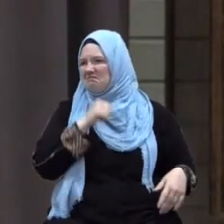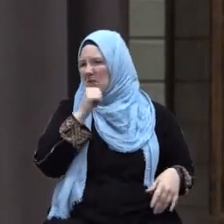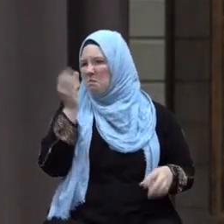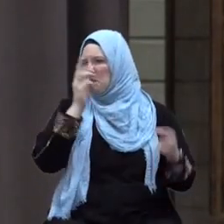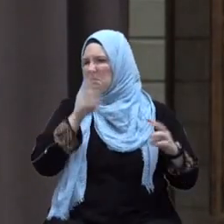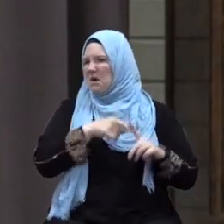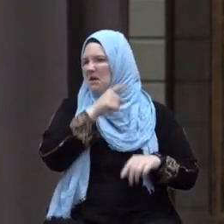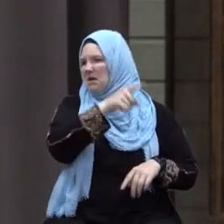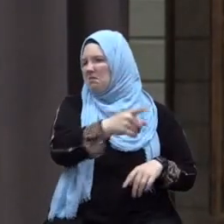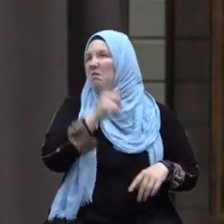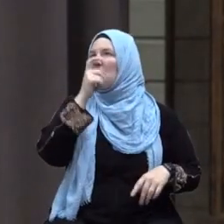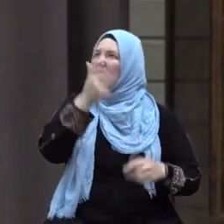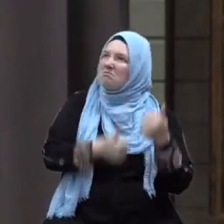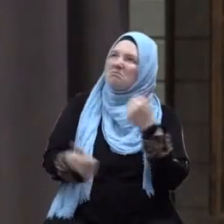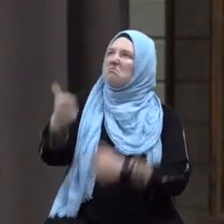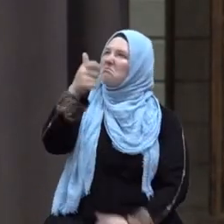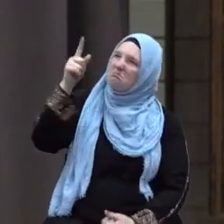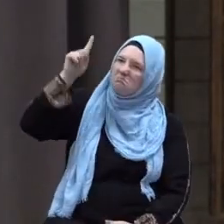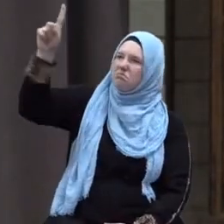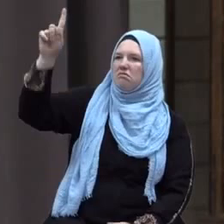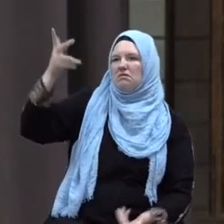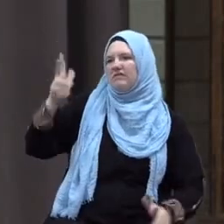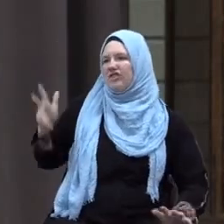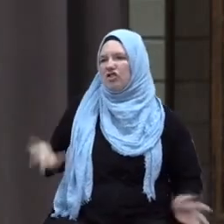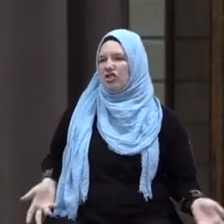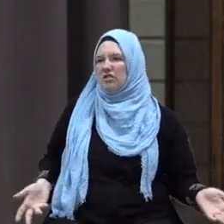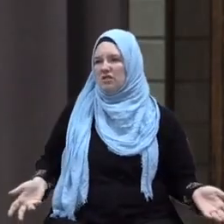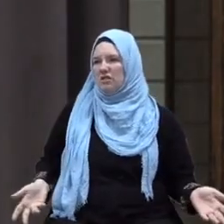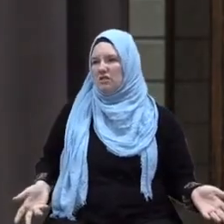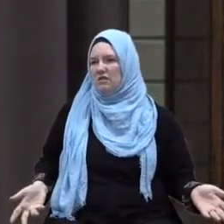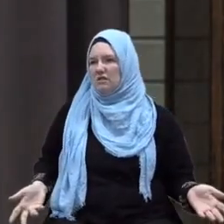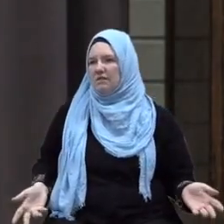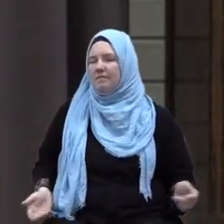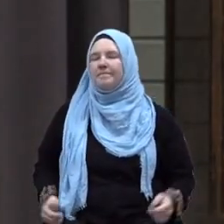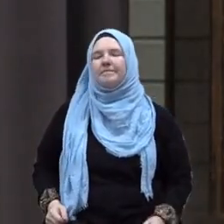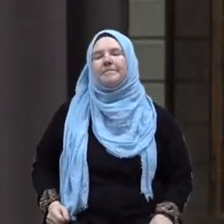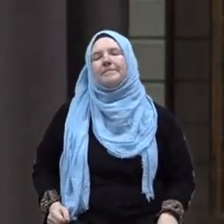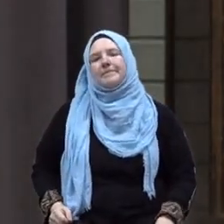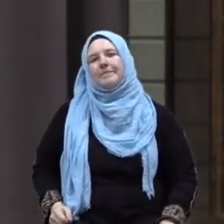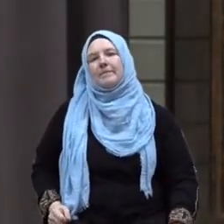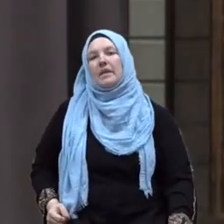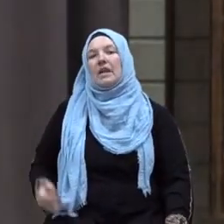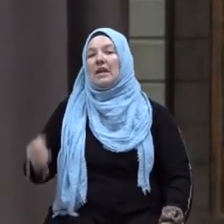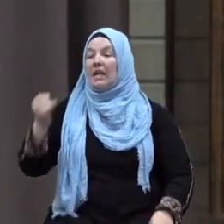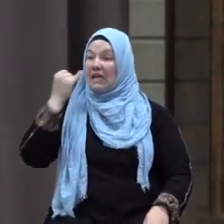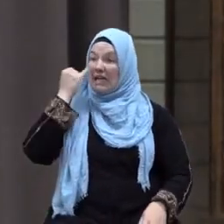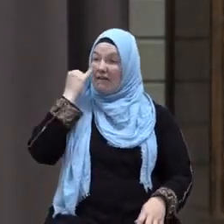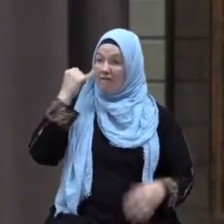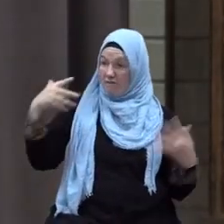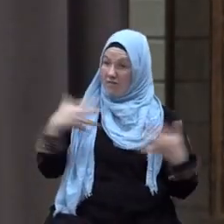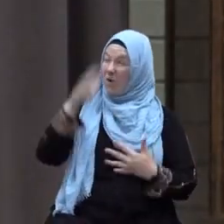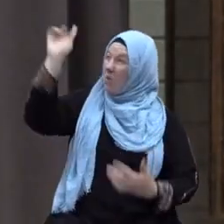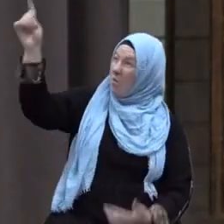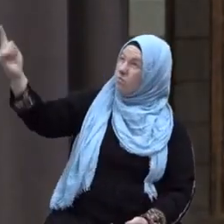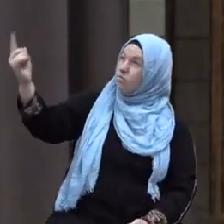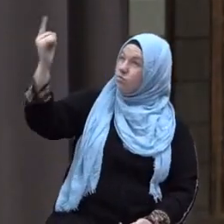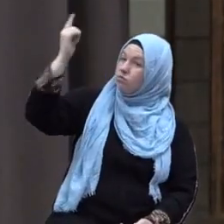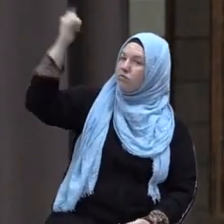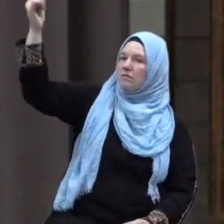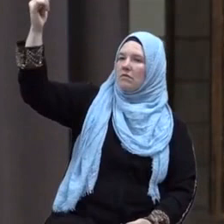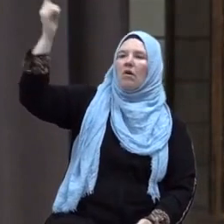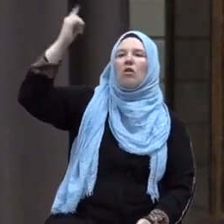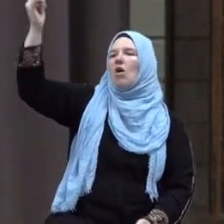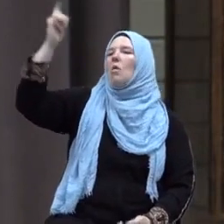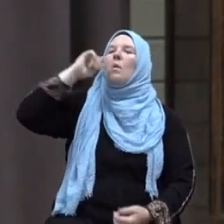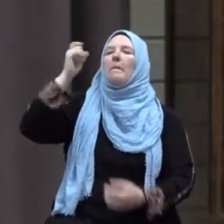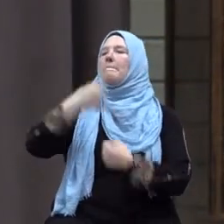خَافَ اللَّهَ وَحْدَهُ خَوَّفَ اللَّهُ مِنْهُ كُلَّ شَيْءٍ. If you fear only Allah, Allah will make